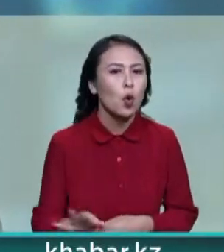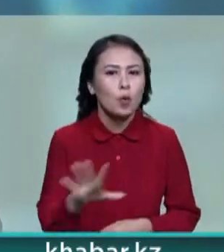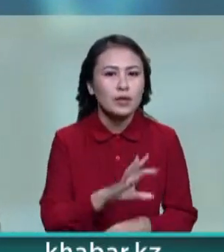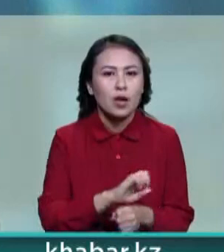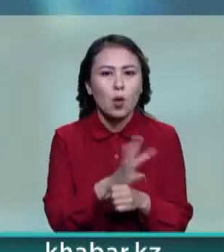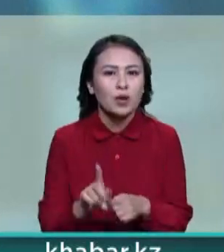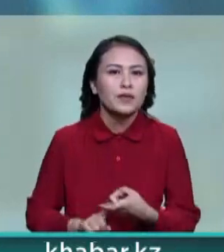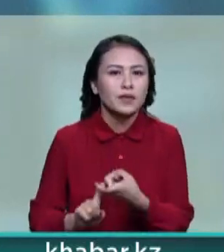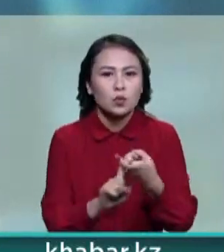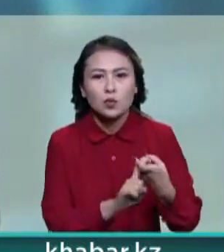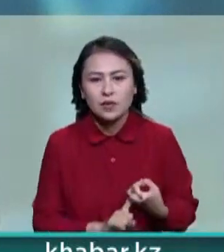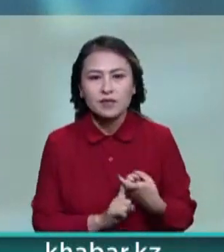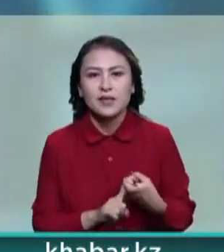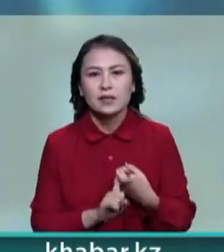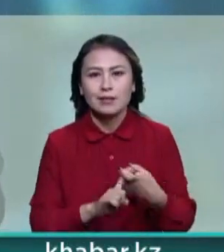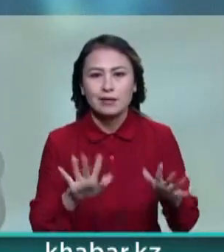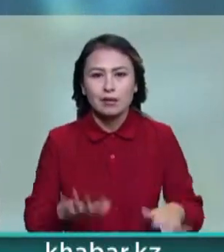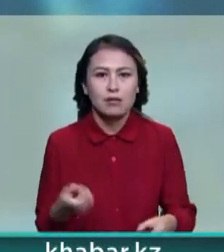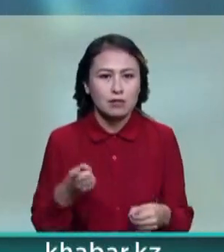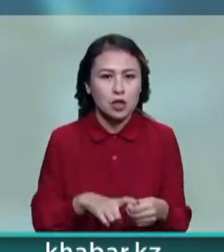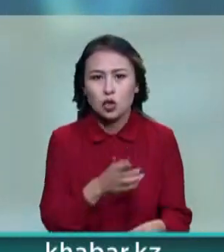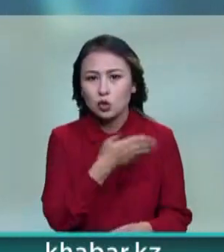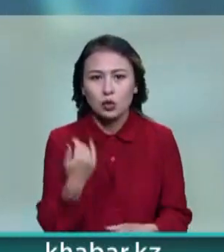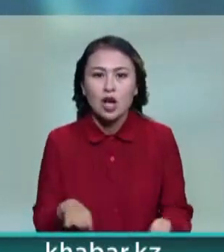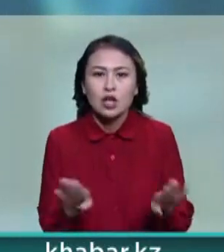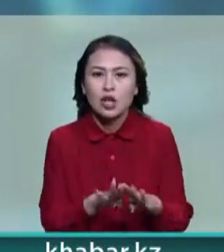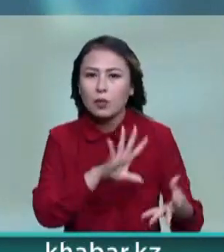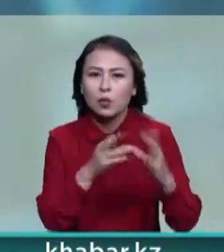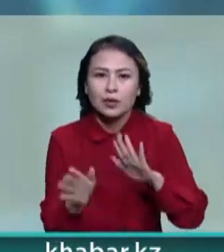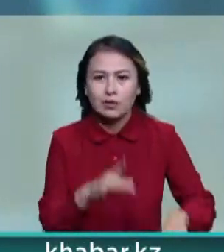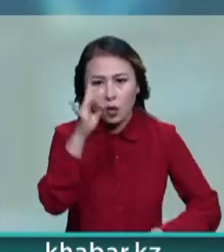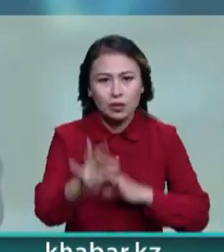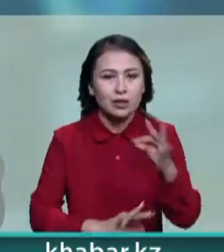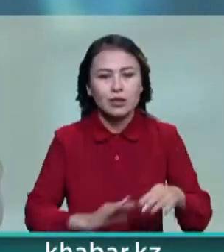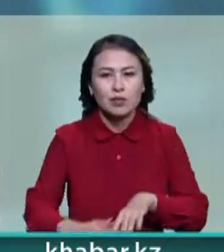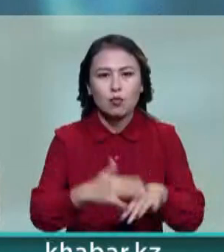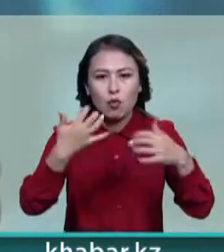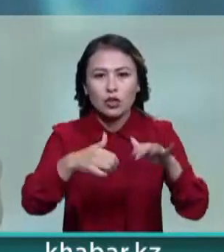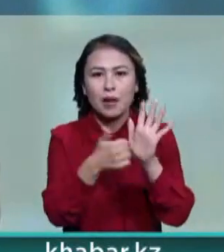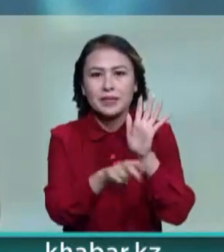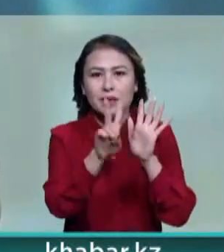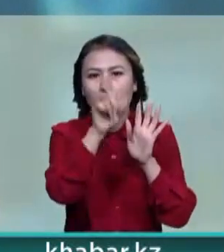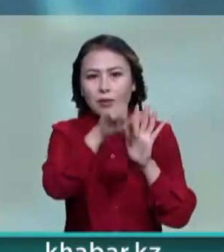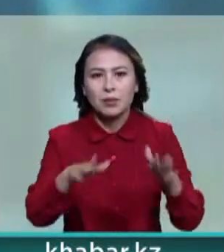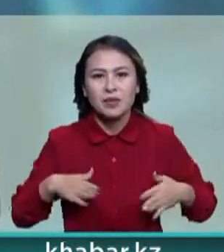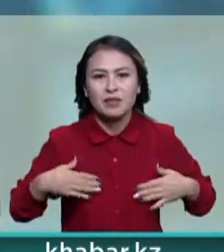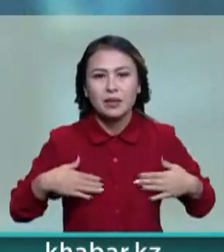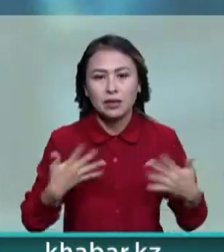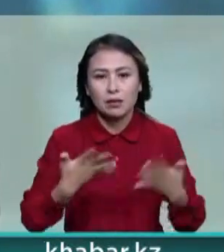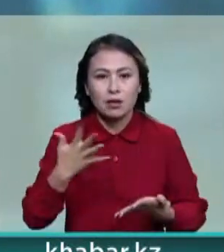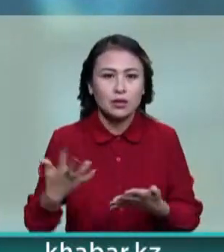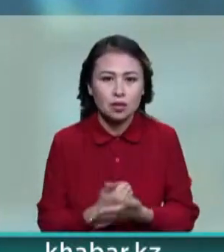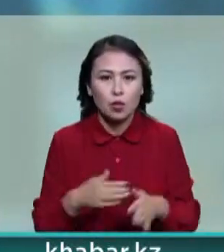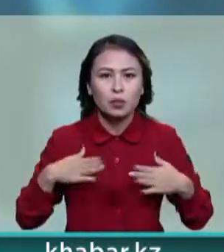және Алматы облыстарында коронавирустық инфекциясы тіркелген жоқ. Жалпы өткен тәулікте еліміз бойынша 62 адамнан